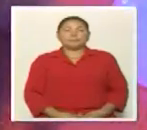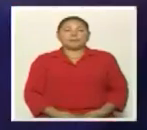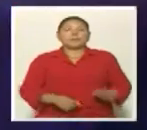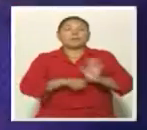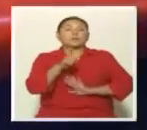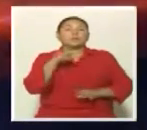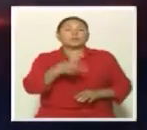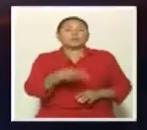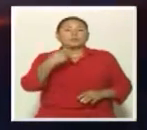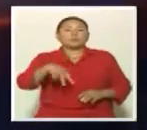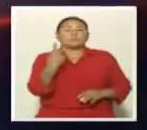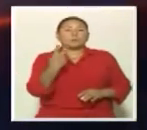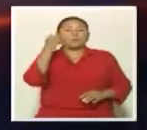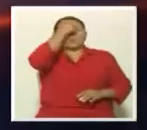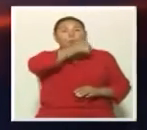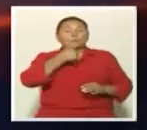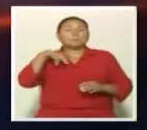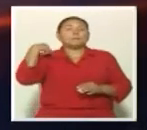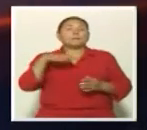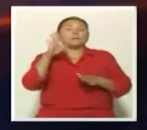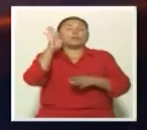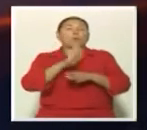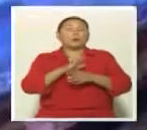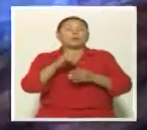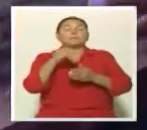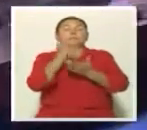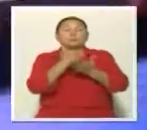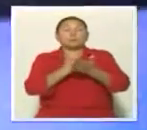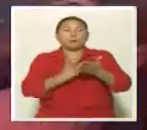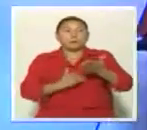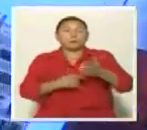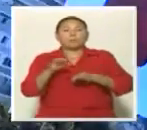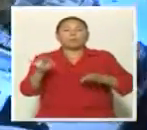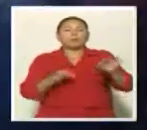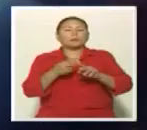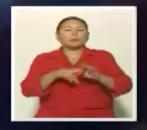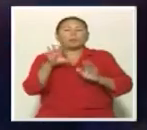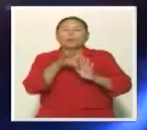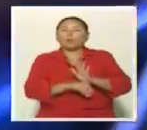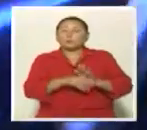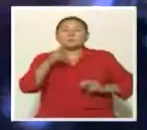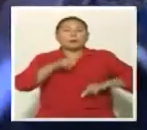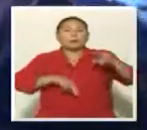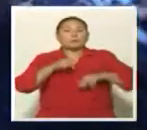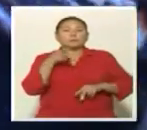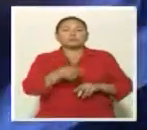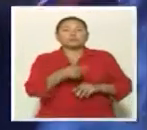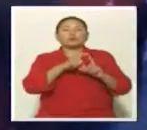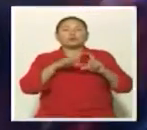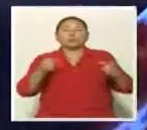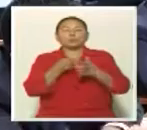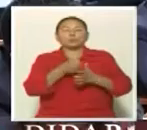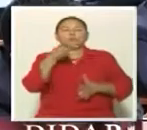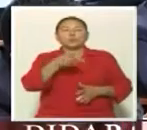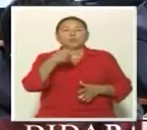в начале 2022 года президент подписал перечень национальных проектов одним из которых является строительство тысячи школ до